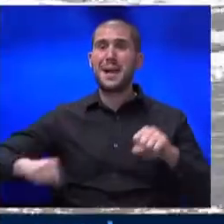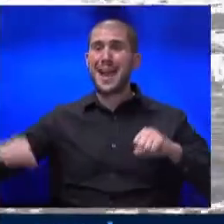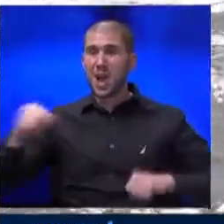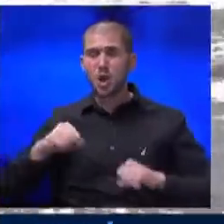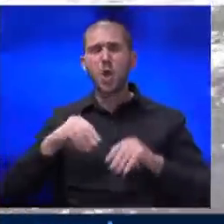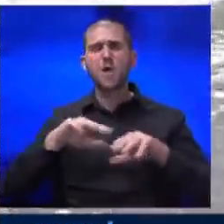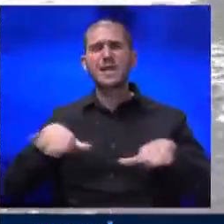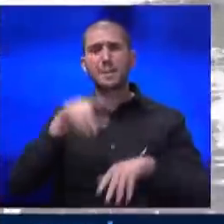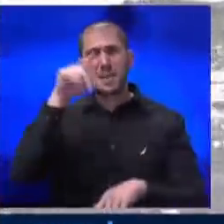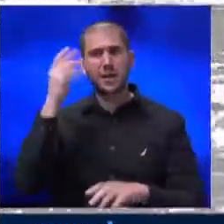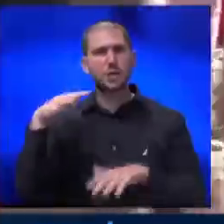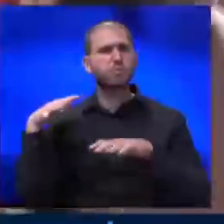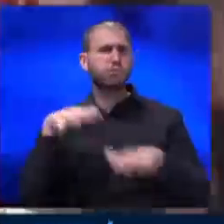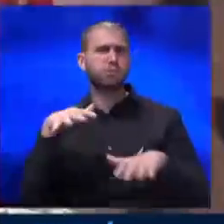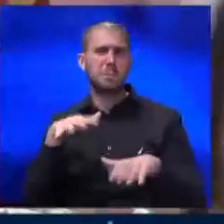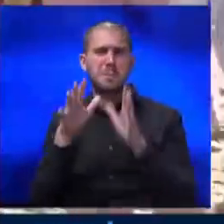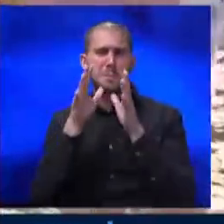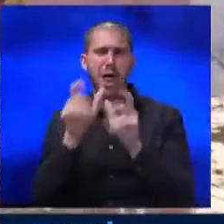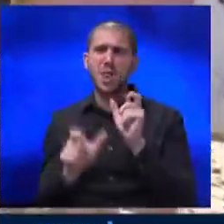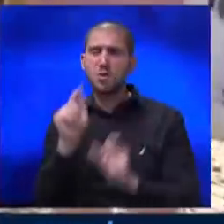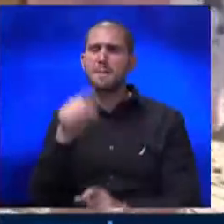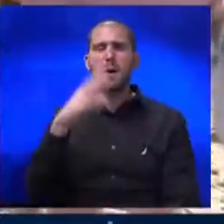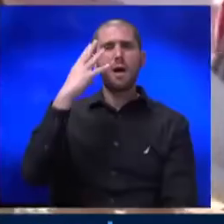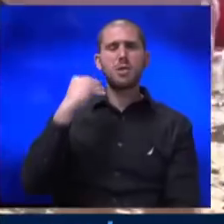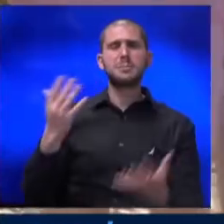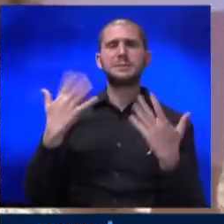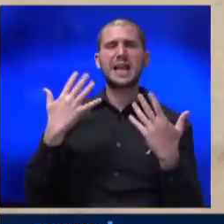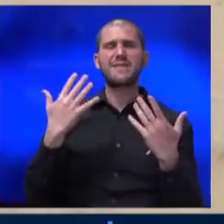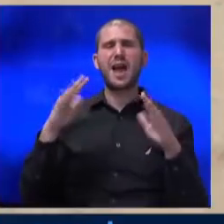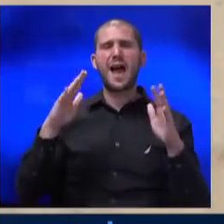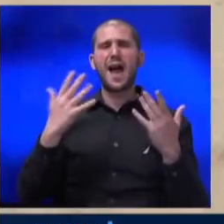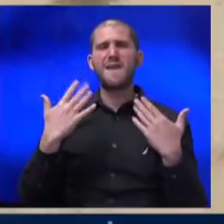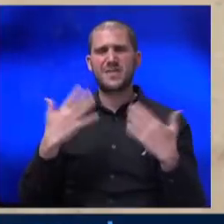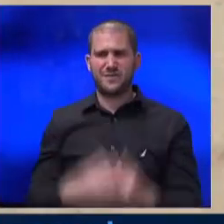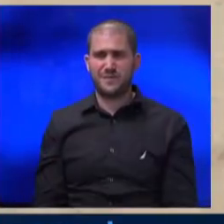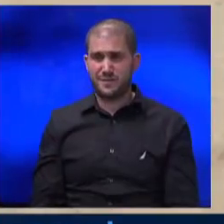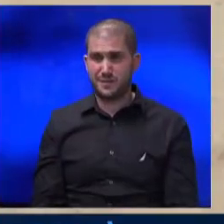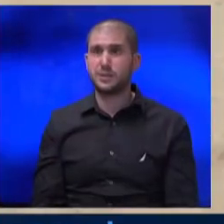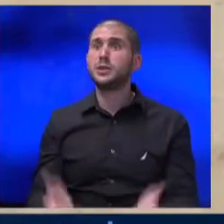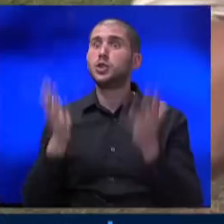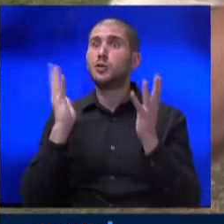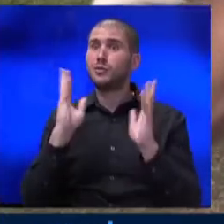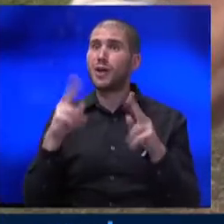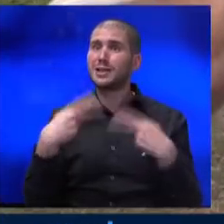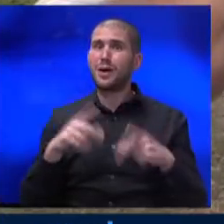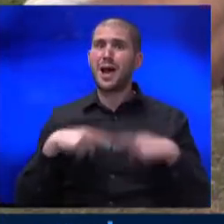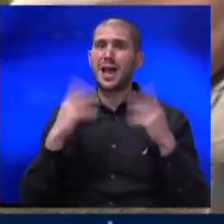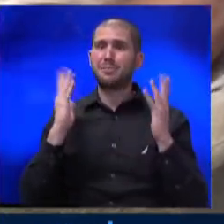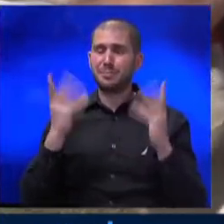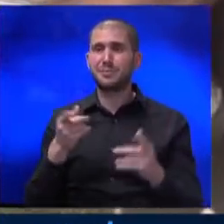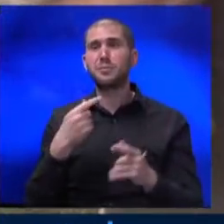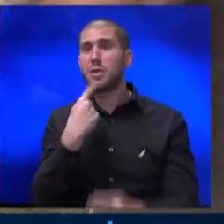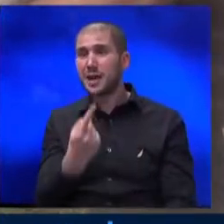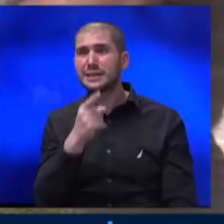אביב היו עמוסים במבקרים שבאו ליהנות ממזג אוויר אביבי. זהו, סוף סוף אפשר לחזור לחיות. בוא נגיד